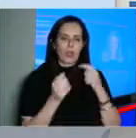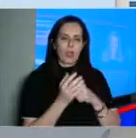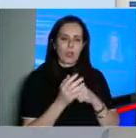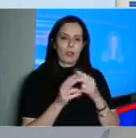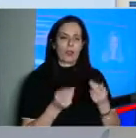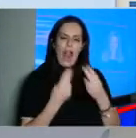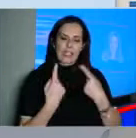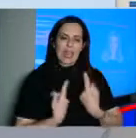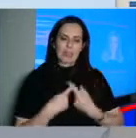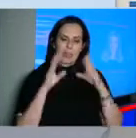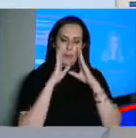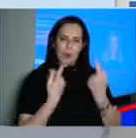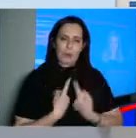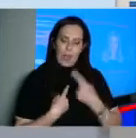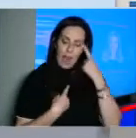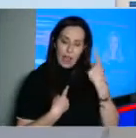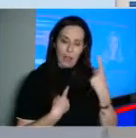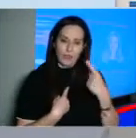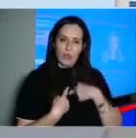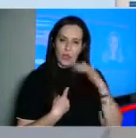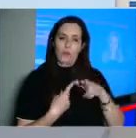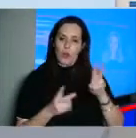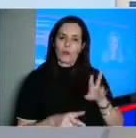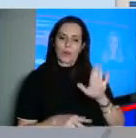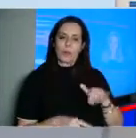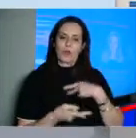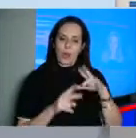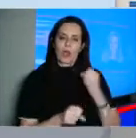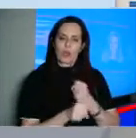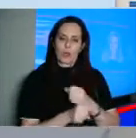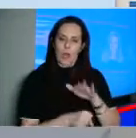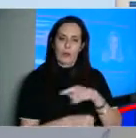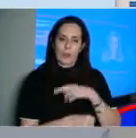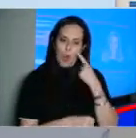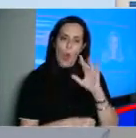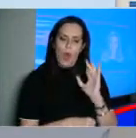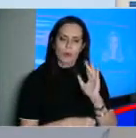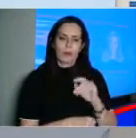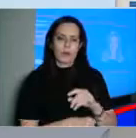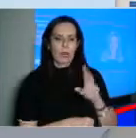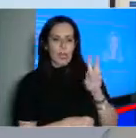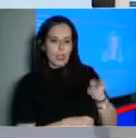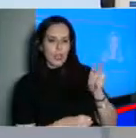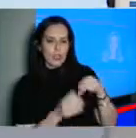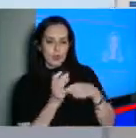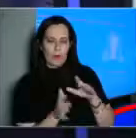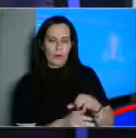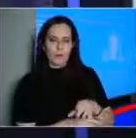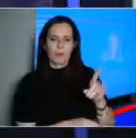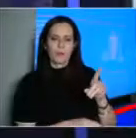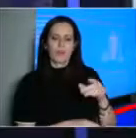להחזיר לעצמי את האמונה בעצמי, ולדעת שאני גם יכולה ואני גם יכולה לעשות גם אם אני לא רואה את זה. יש לי דוגמה, קונדליסה